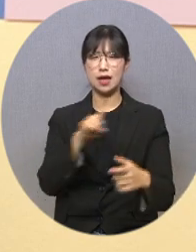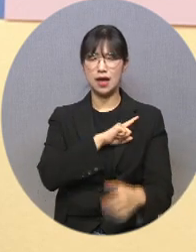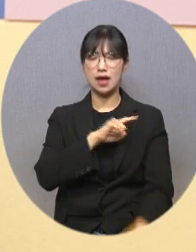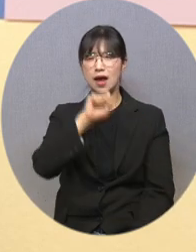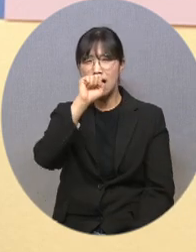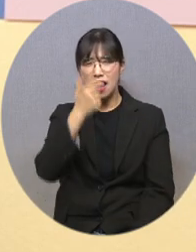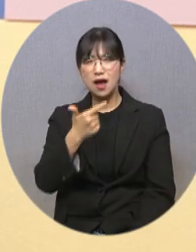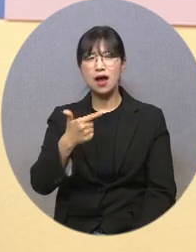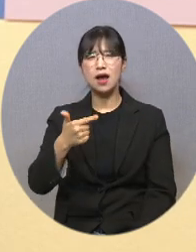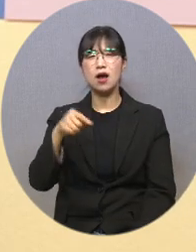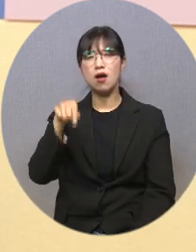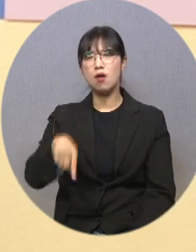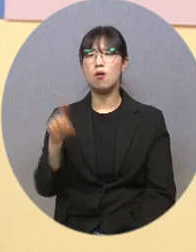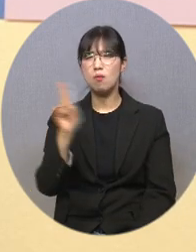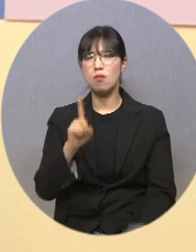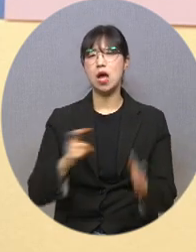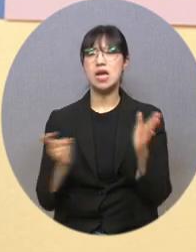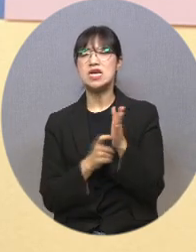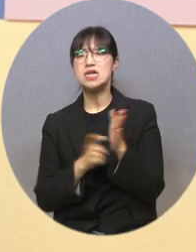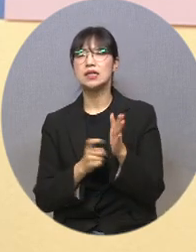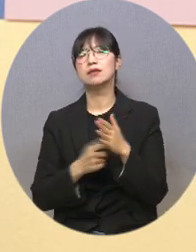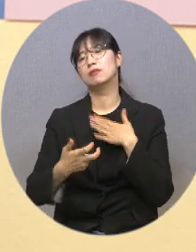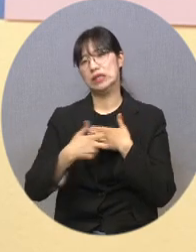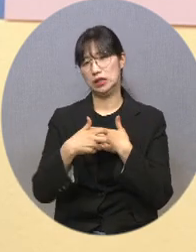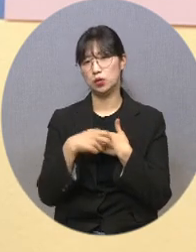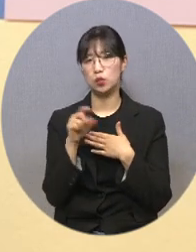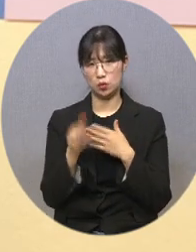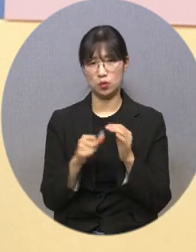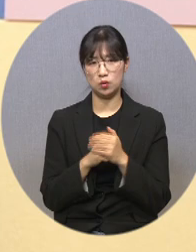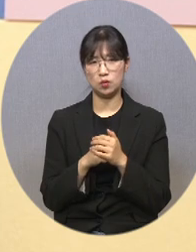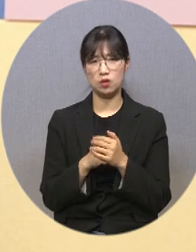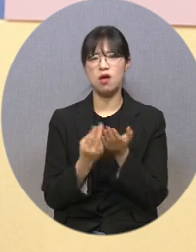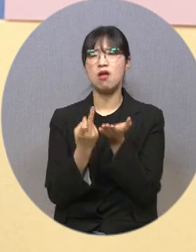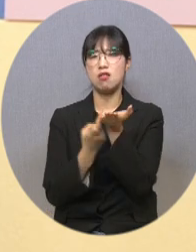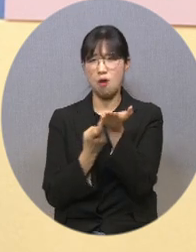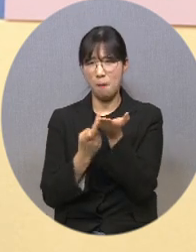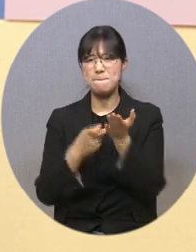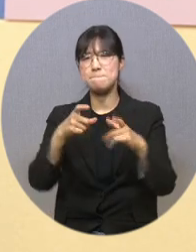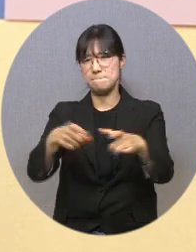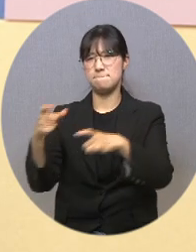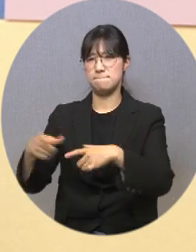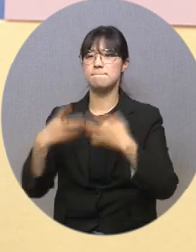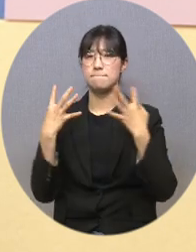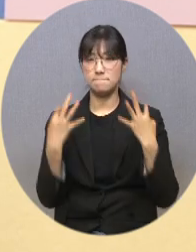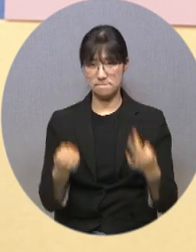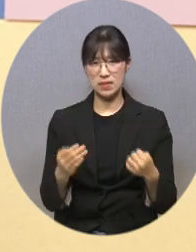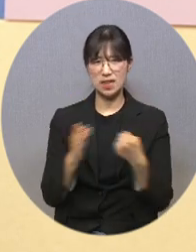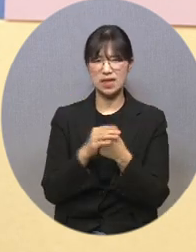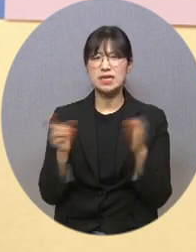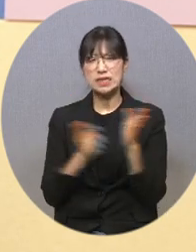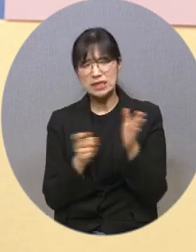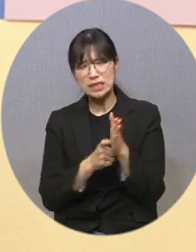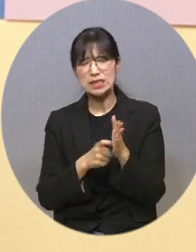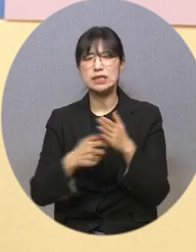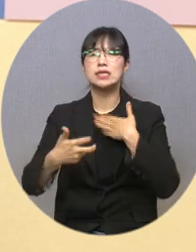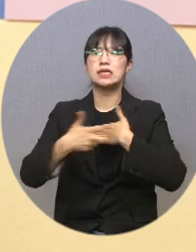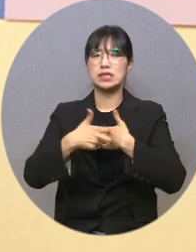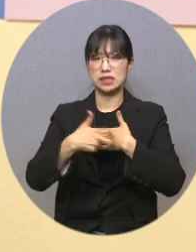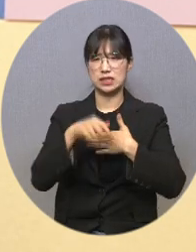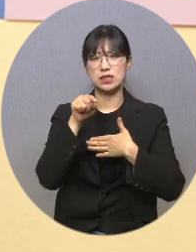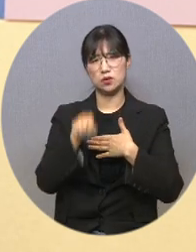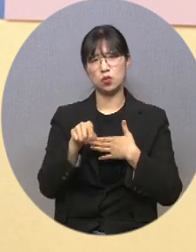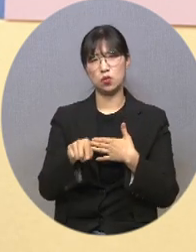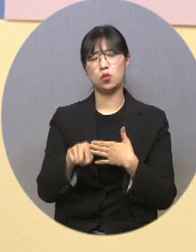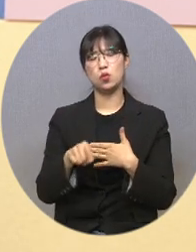생각하는 부분은 응급의료예요. 네. 이제 섬 지역도 많고 그래서 응급의료를 어떻게 대처할 수